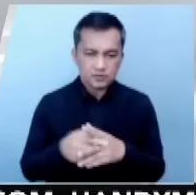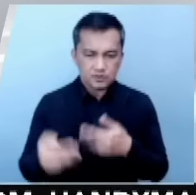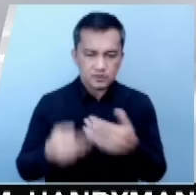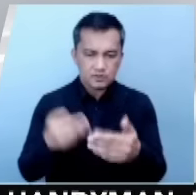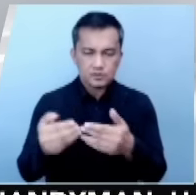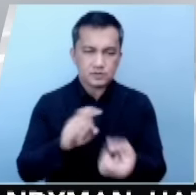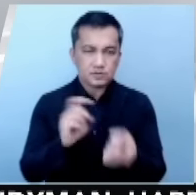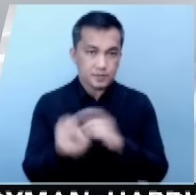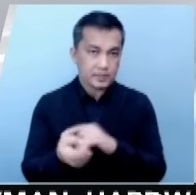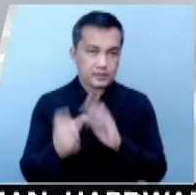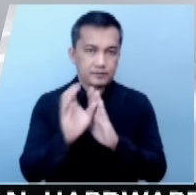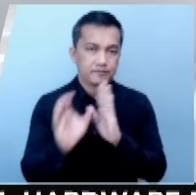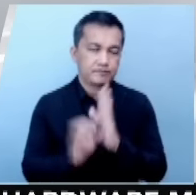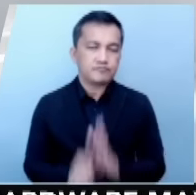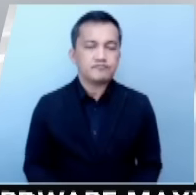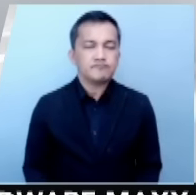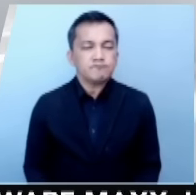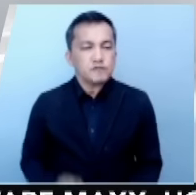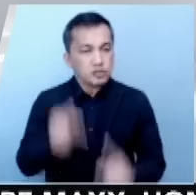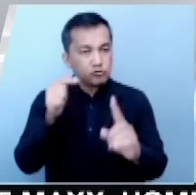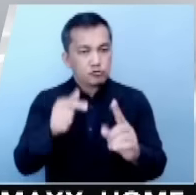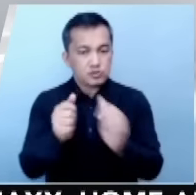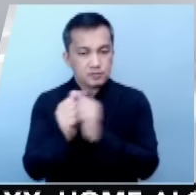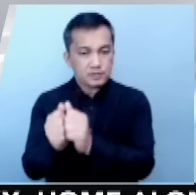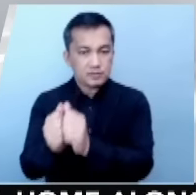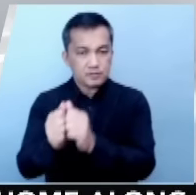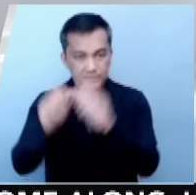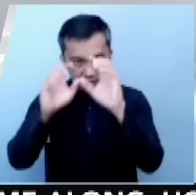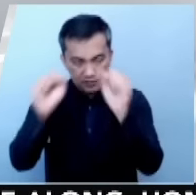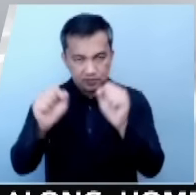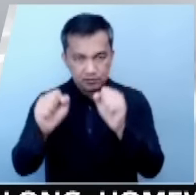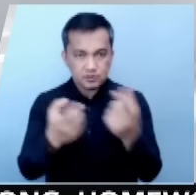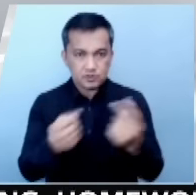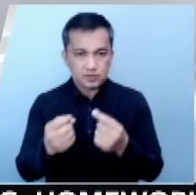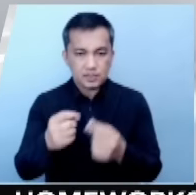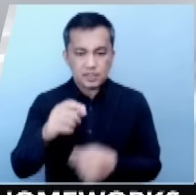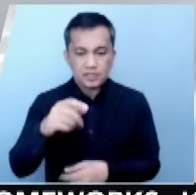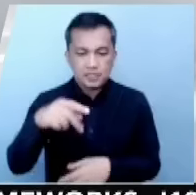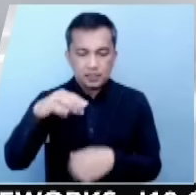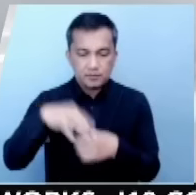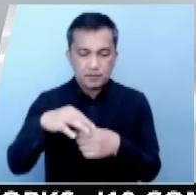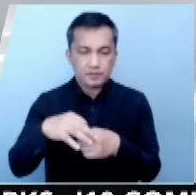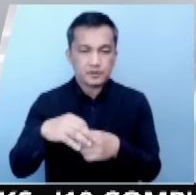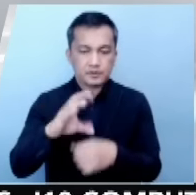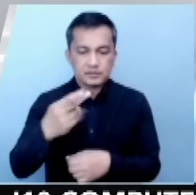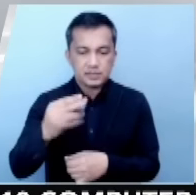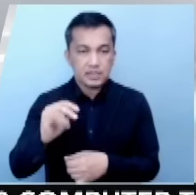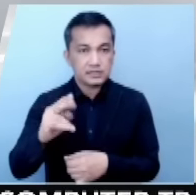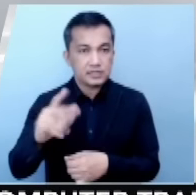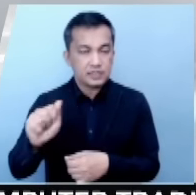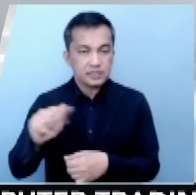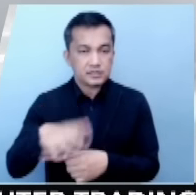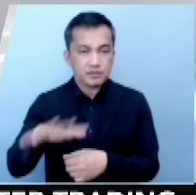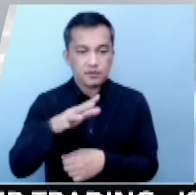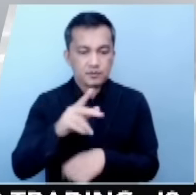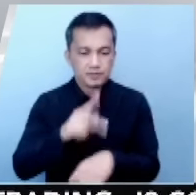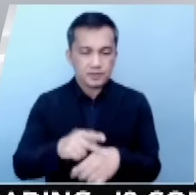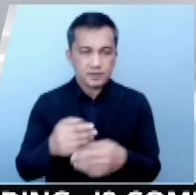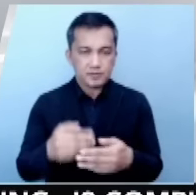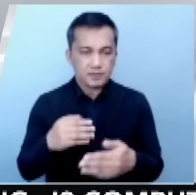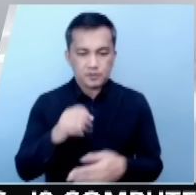batas. Target daw ng mga kaalyado ng Pangulo na magdaos ng plebisito sa cha-cha sa buong bansa bago mag-SONA sa